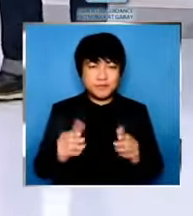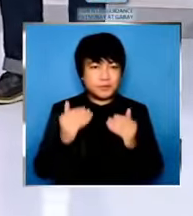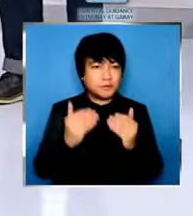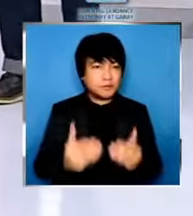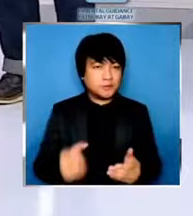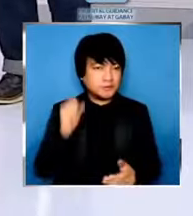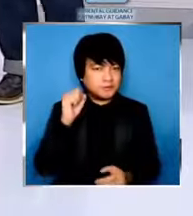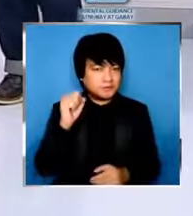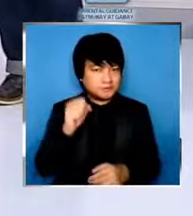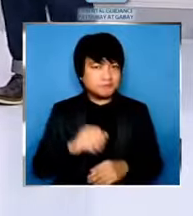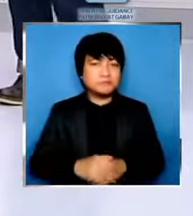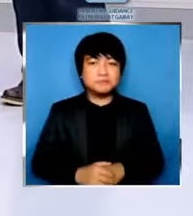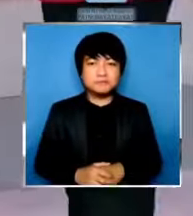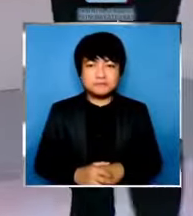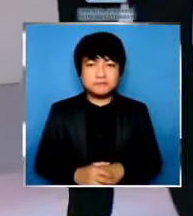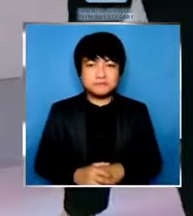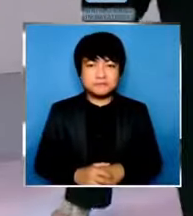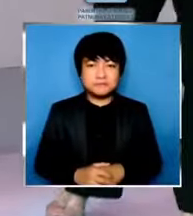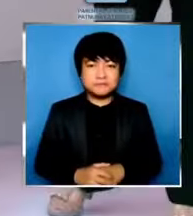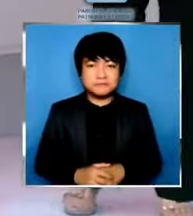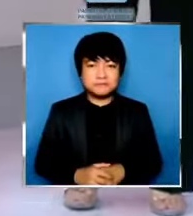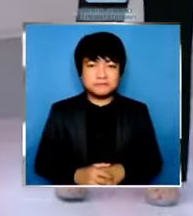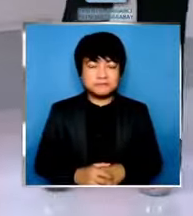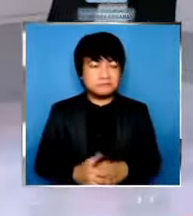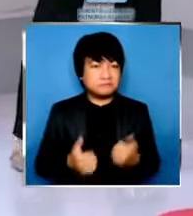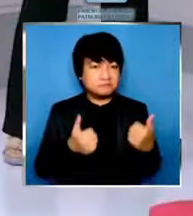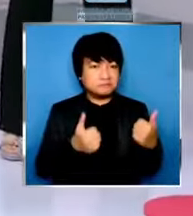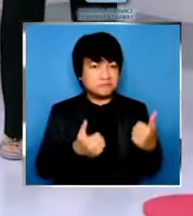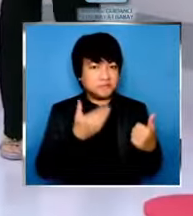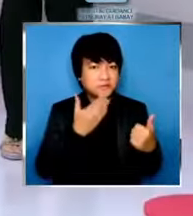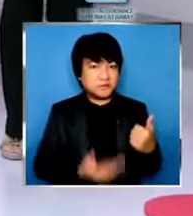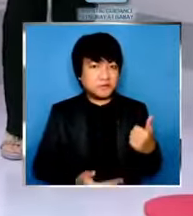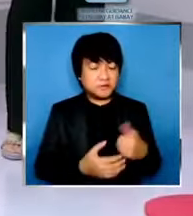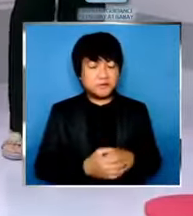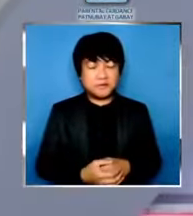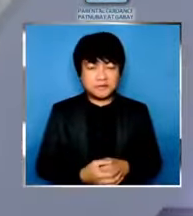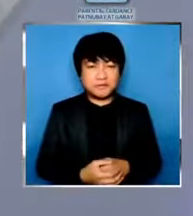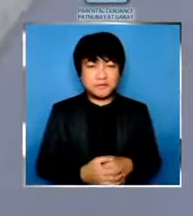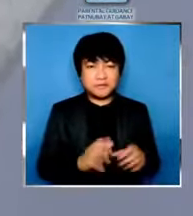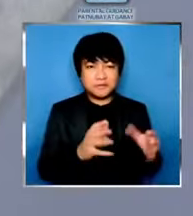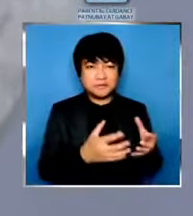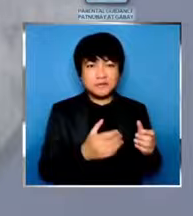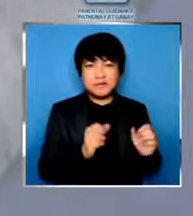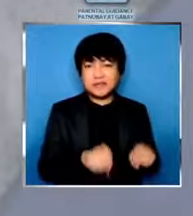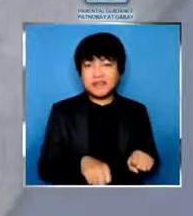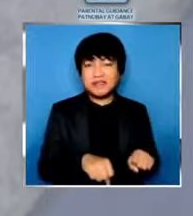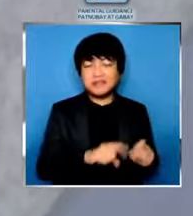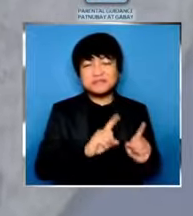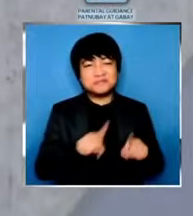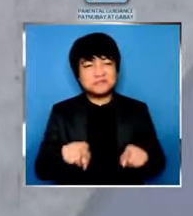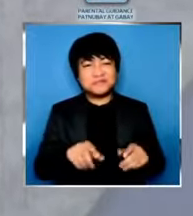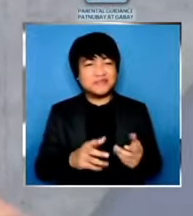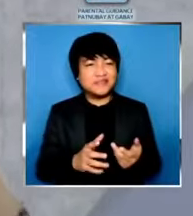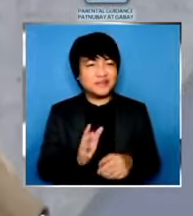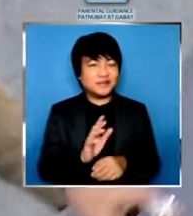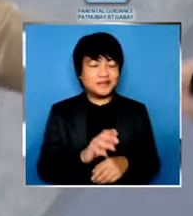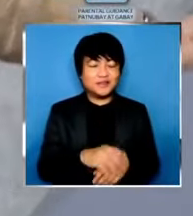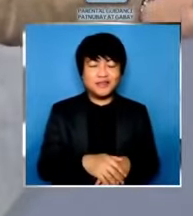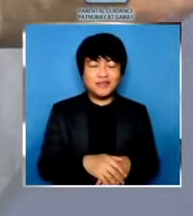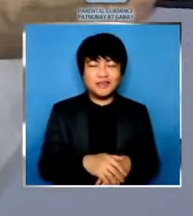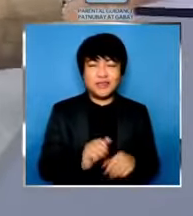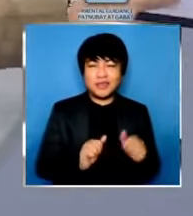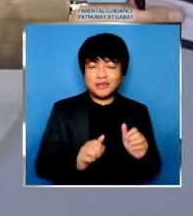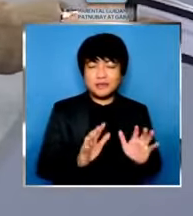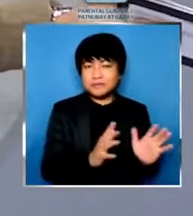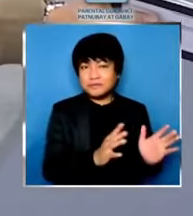go! Oh, wow, pwede ha, pwede. Sabi kinain niya, oh. Bago pumunta. Consider nyo showbiz, baka pwede kayo. Oh, oh. Ang kanila mga katama at ang mga